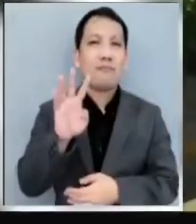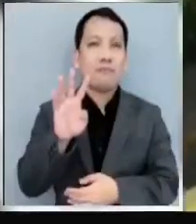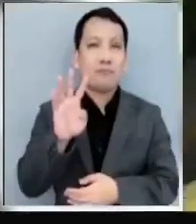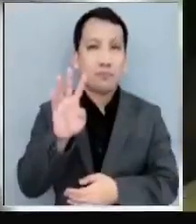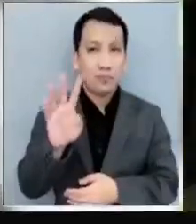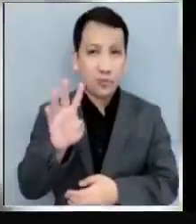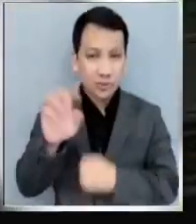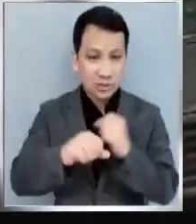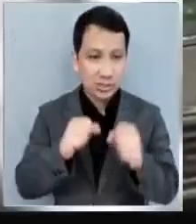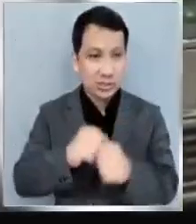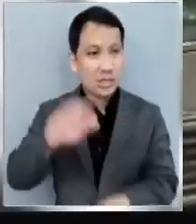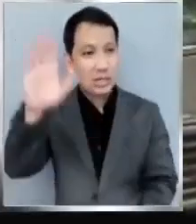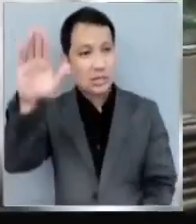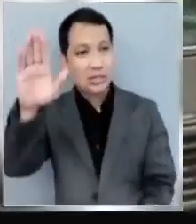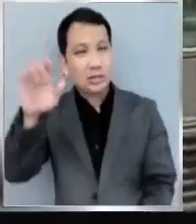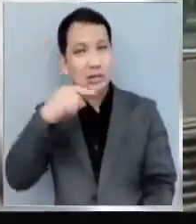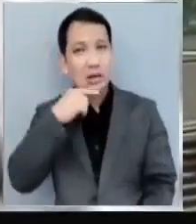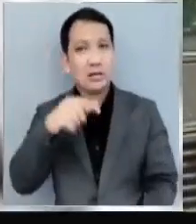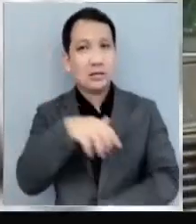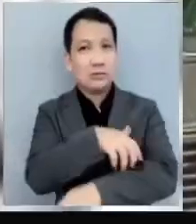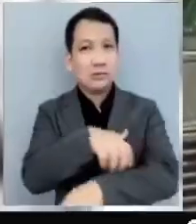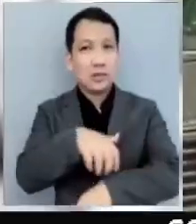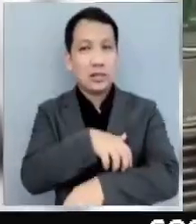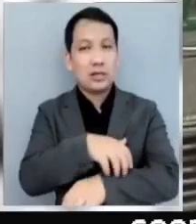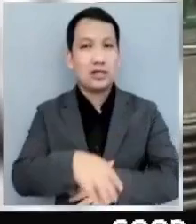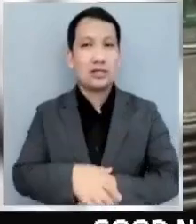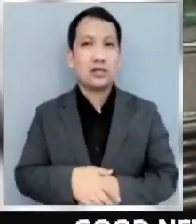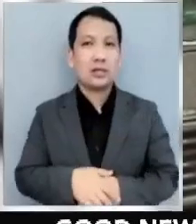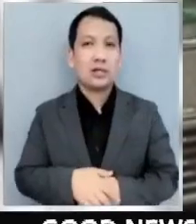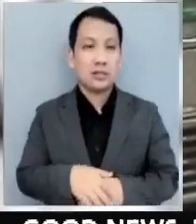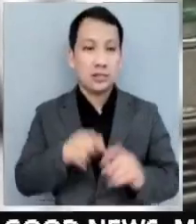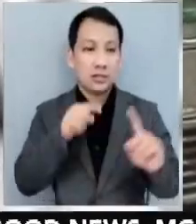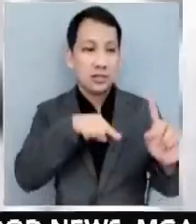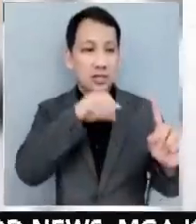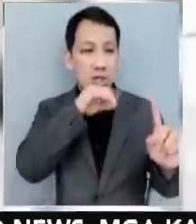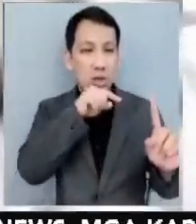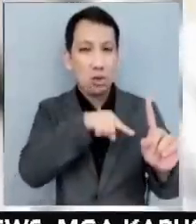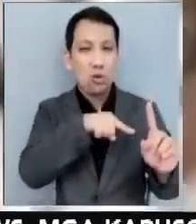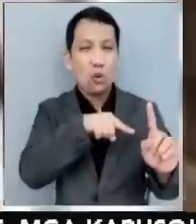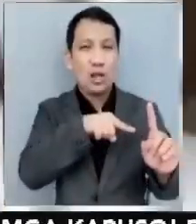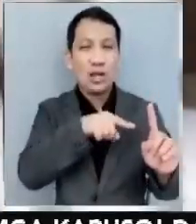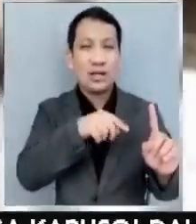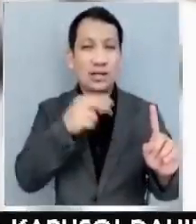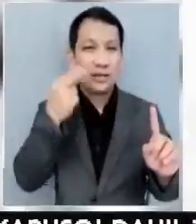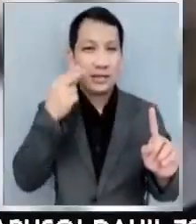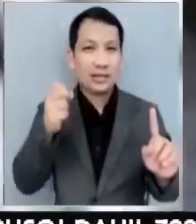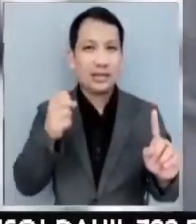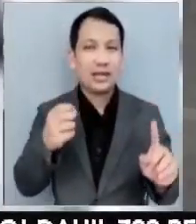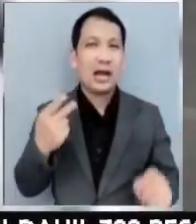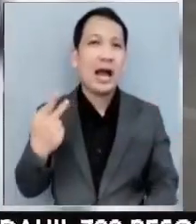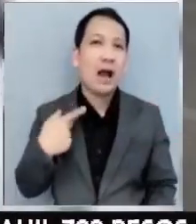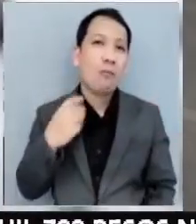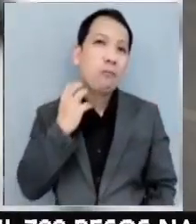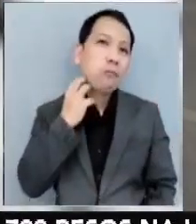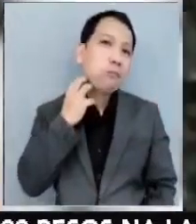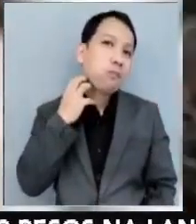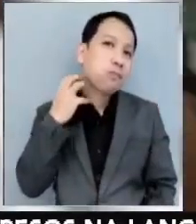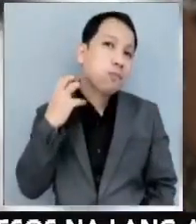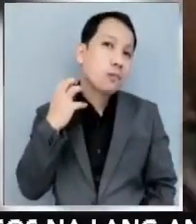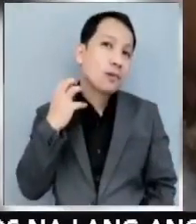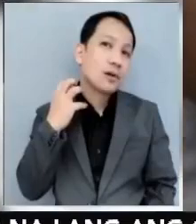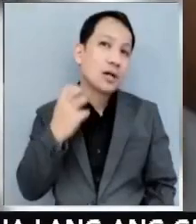Jeep sa Makati. Ngunit si Lola Helen, mainiinda palang bukol sa liig at ang kanyang